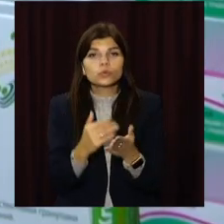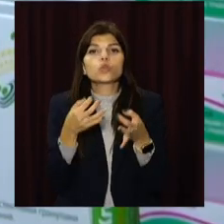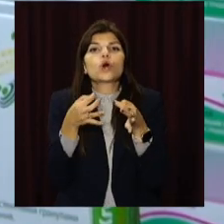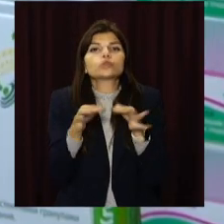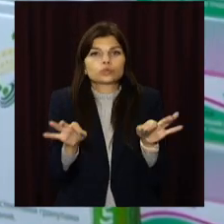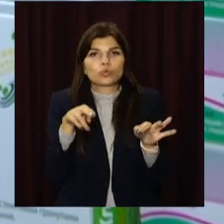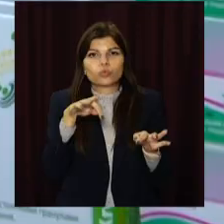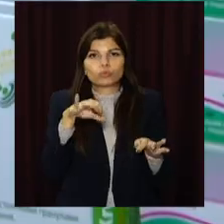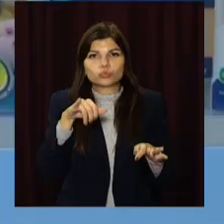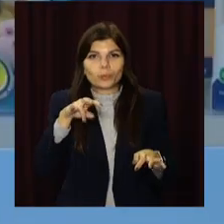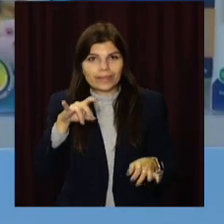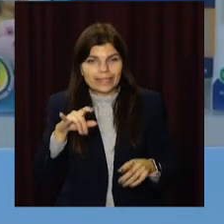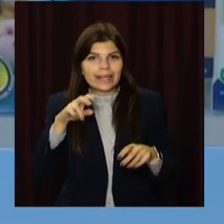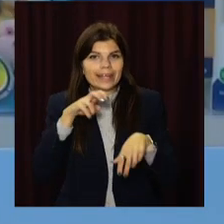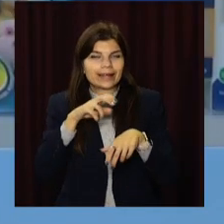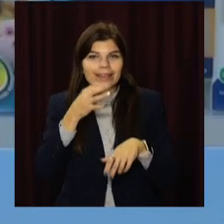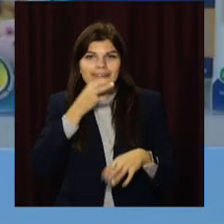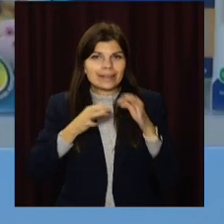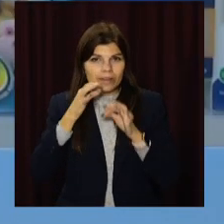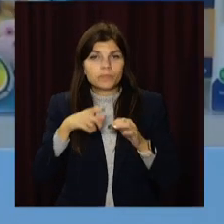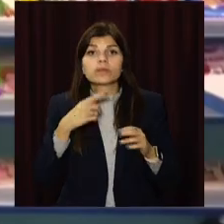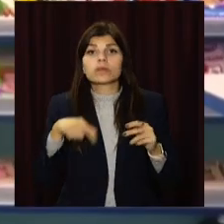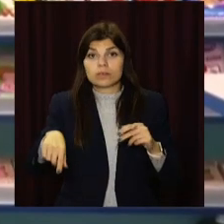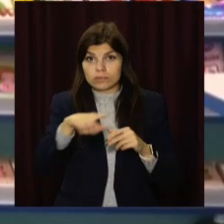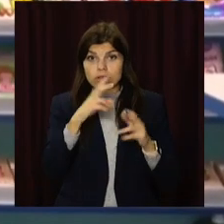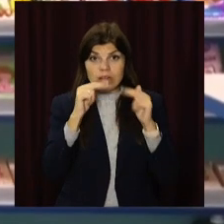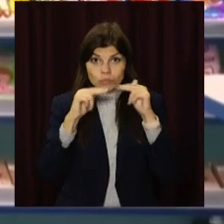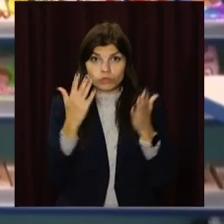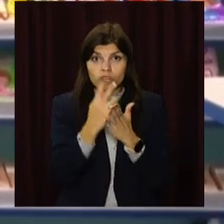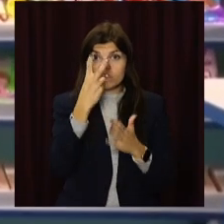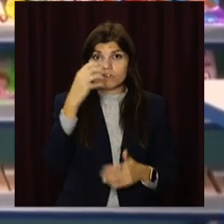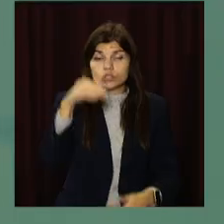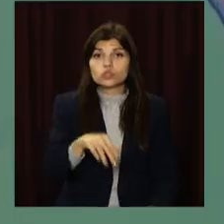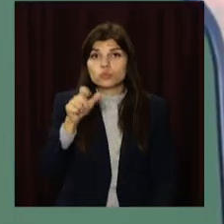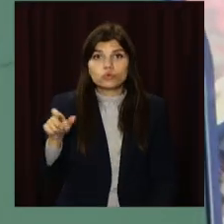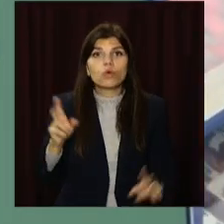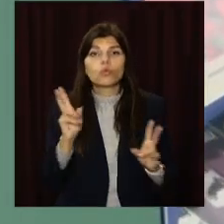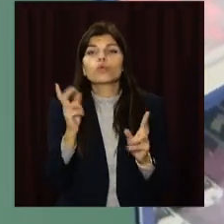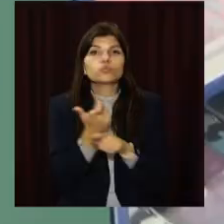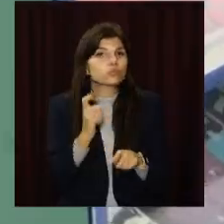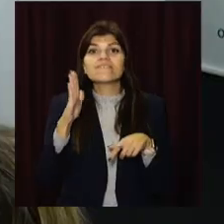«Доступні ліки». На Дніпропетровщині понад 200 тисяч діабетиків, які потребують інсулінотерапії.